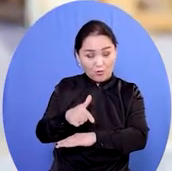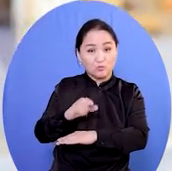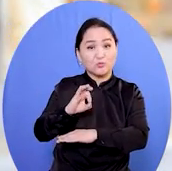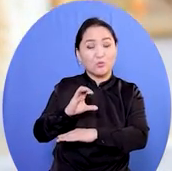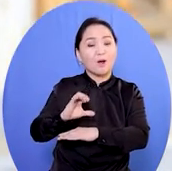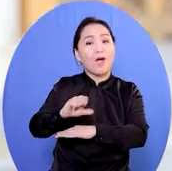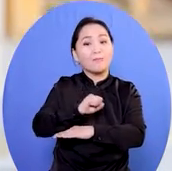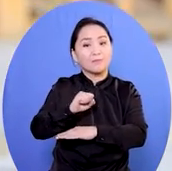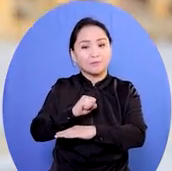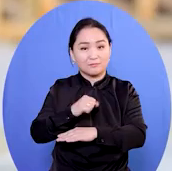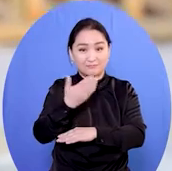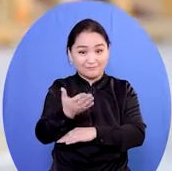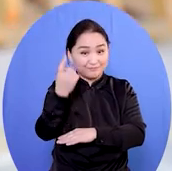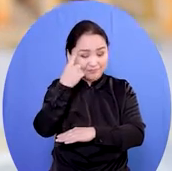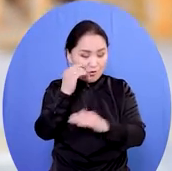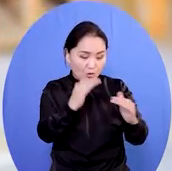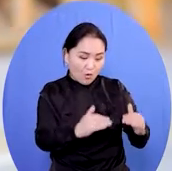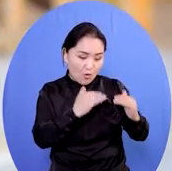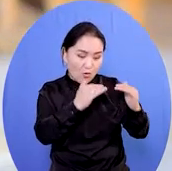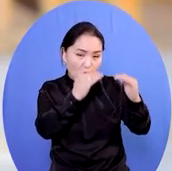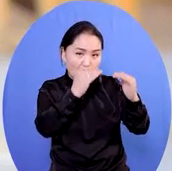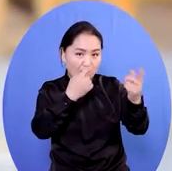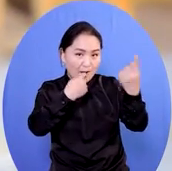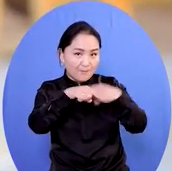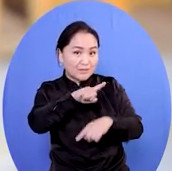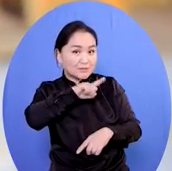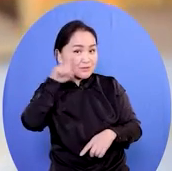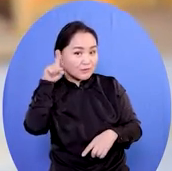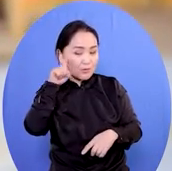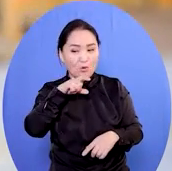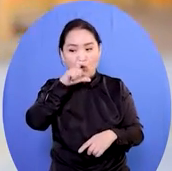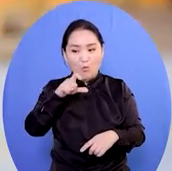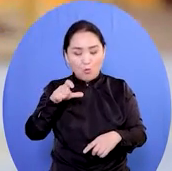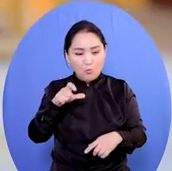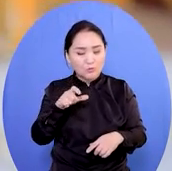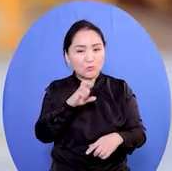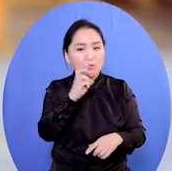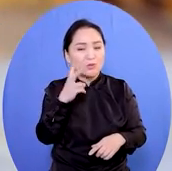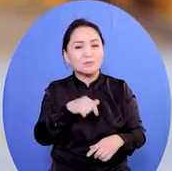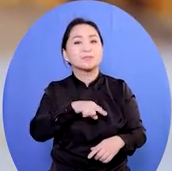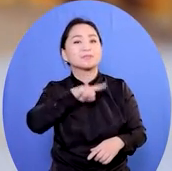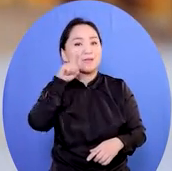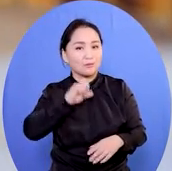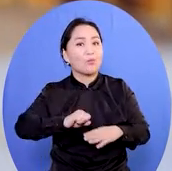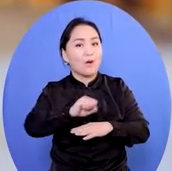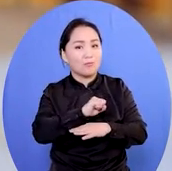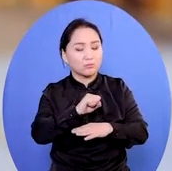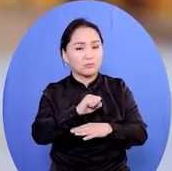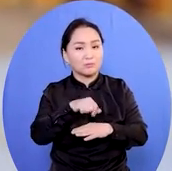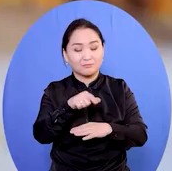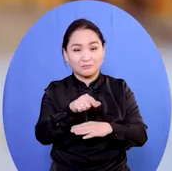бол та бүгдийн сайн мэдчихчлэн за хөгжлийн хувьд хамгийн залуу аймаг, хүн амын насны бүтцийн хувьд ч хамгийн залуу аймаг